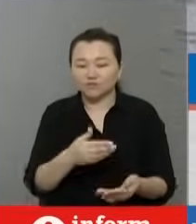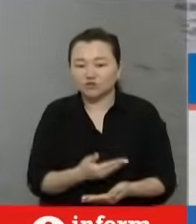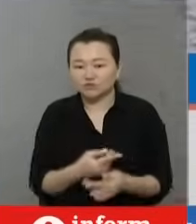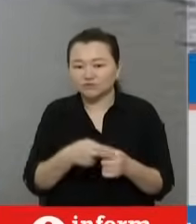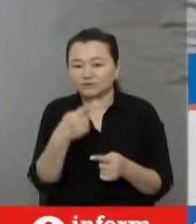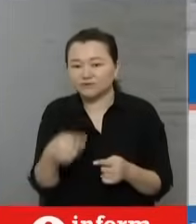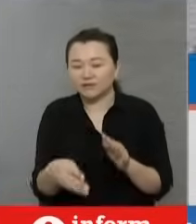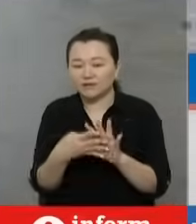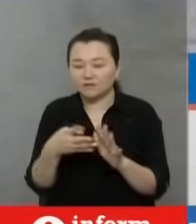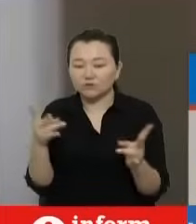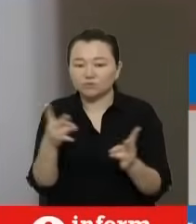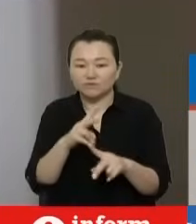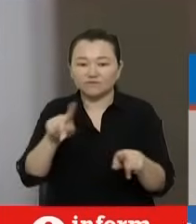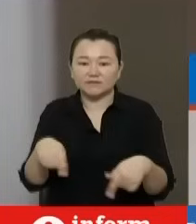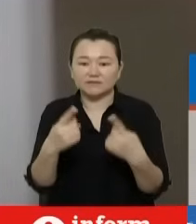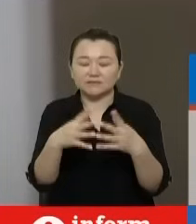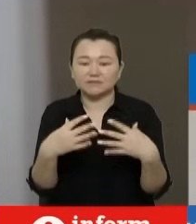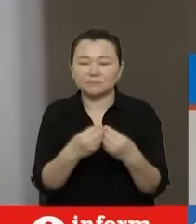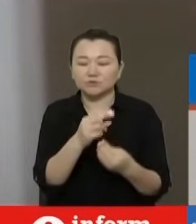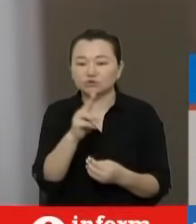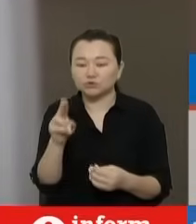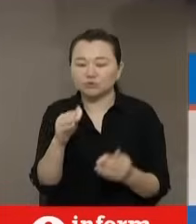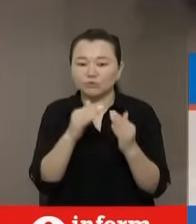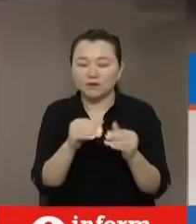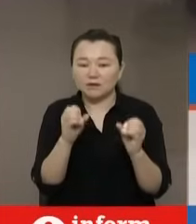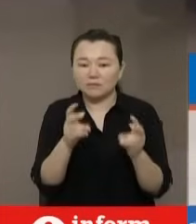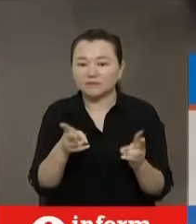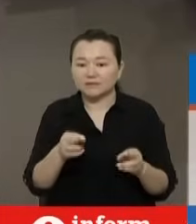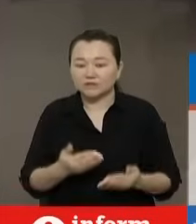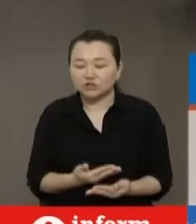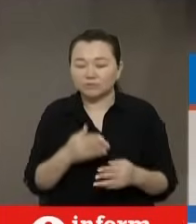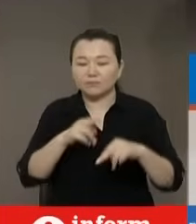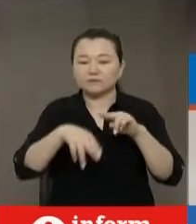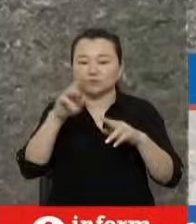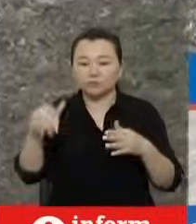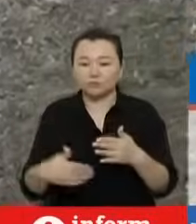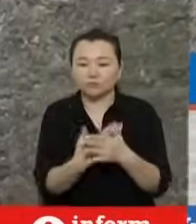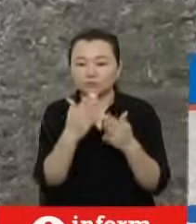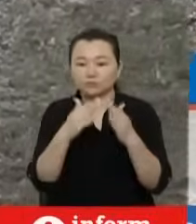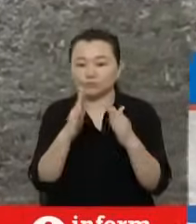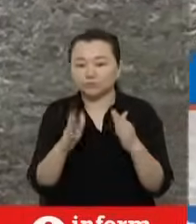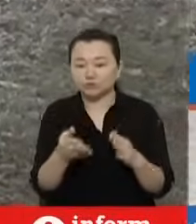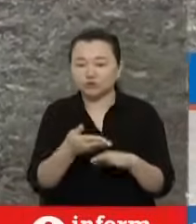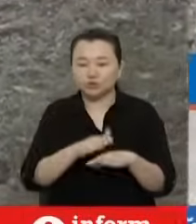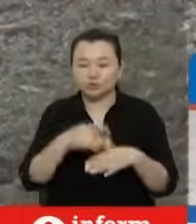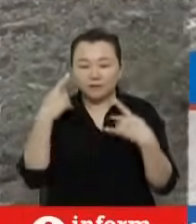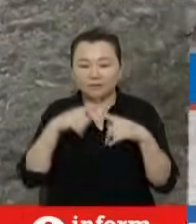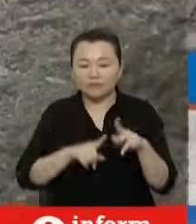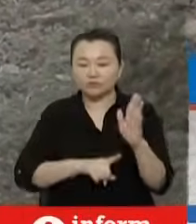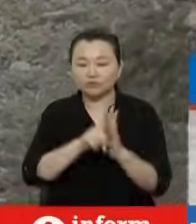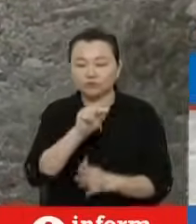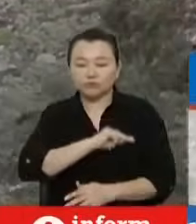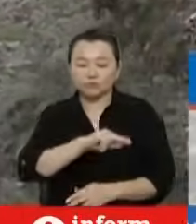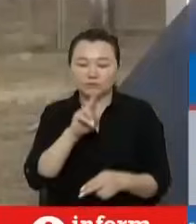9 подлежат восстановлению. Семьям, чьи дома признали опасными для проживания, построят новое жилье. Тяжелая техника приступит к работе